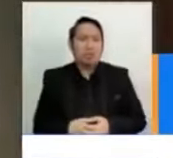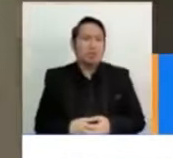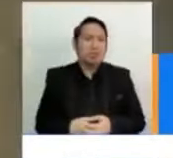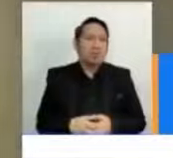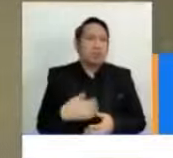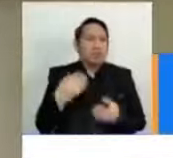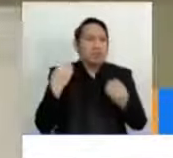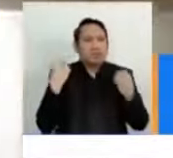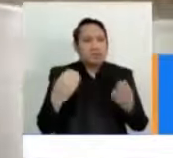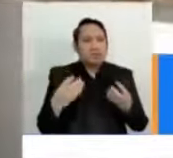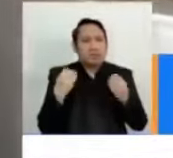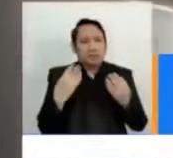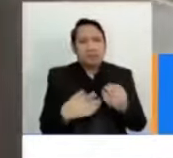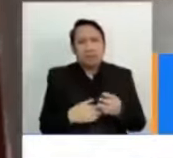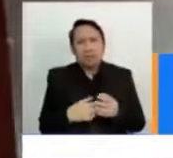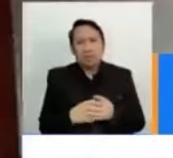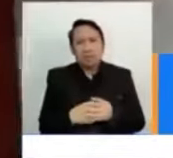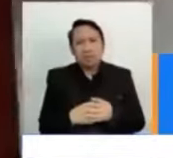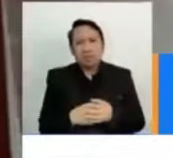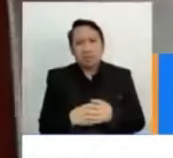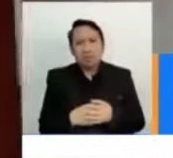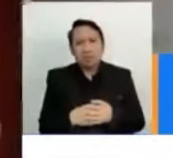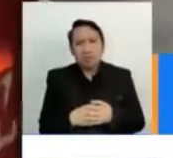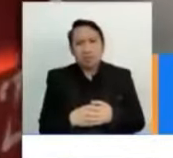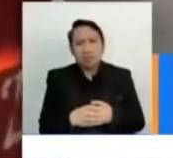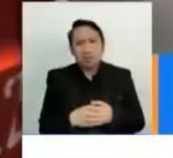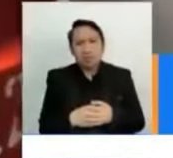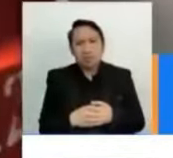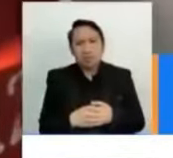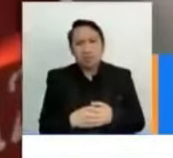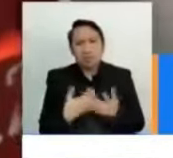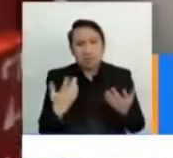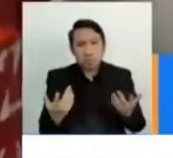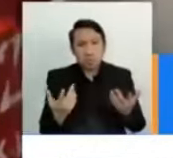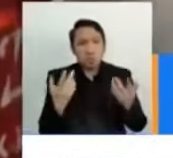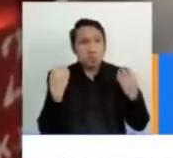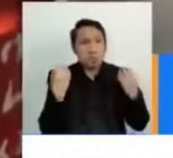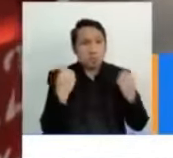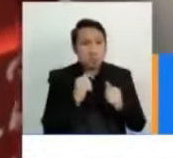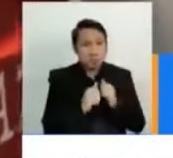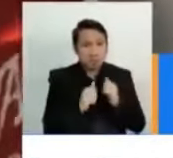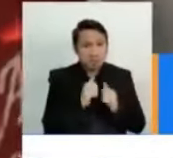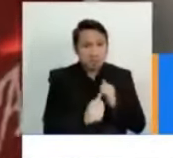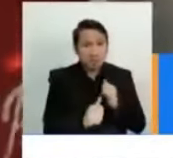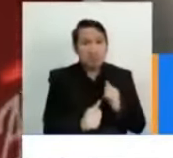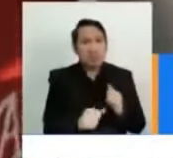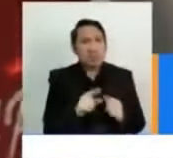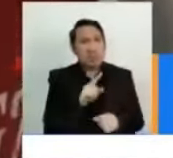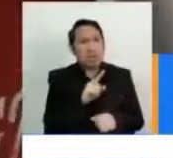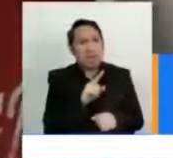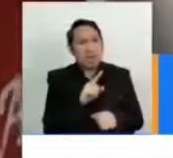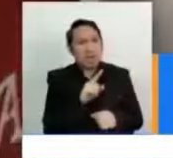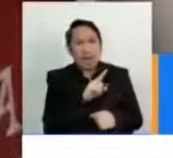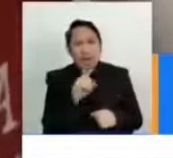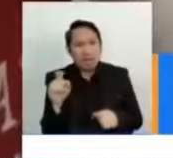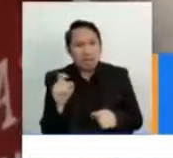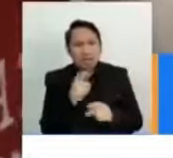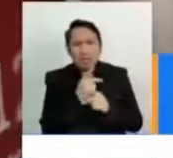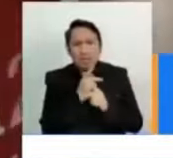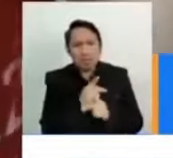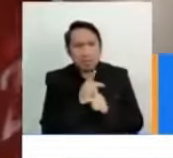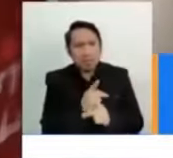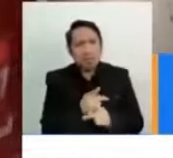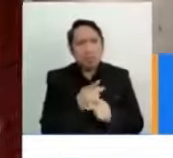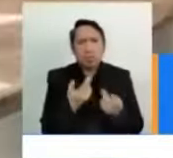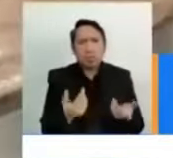pero marami. Marami talaga. Sobra, no? As in, safe na daan-daang kilo, yes, ng karne ang nakokonsumo ninyo araw-araw. Pero sabi nga